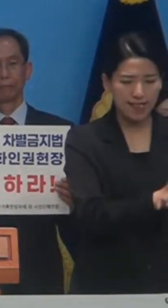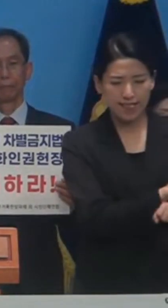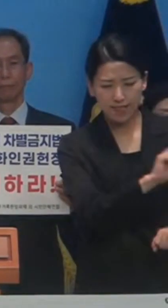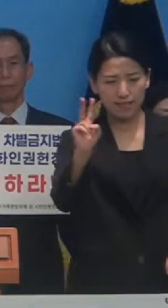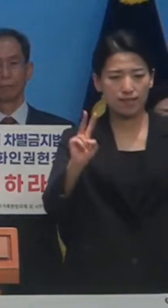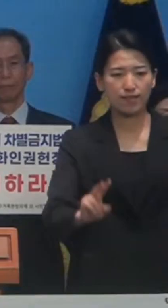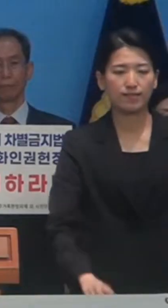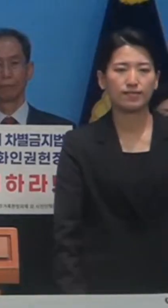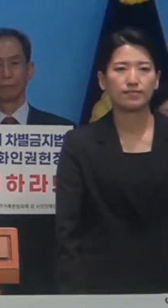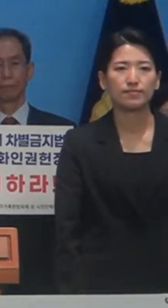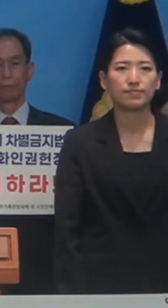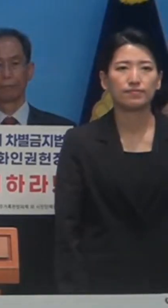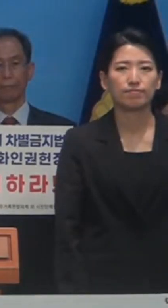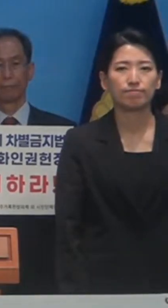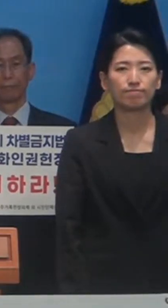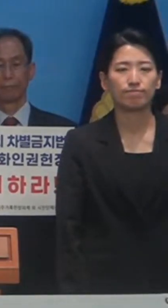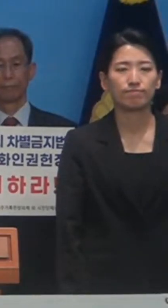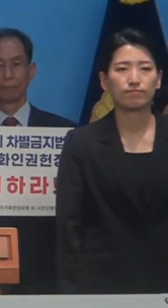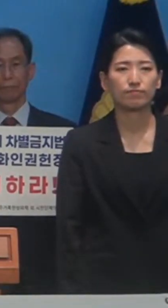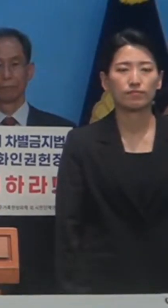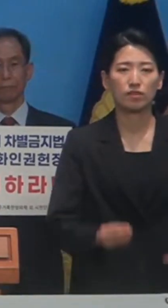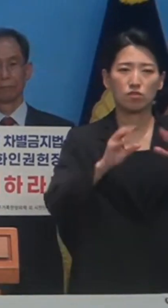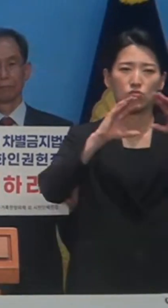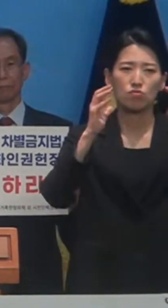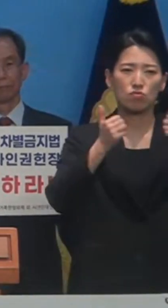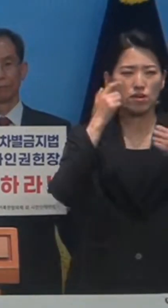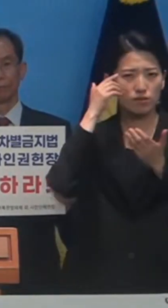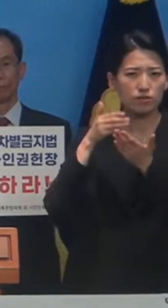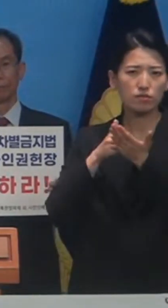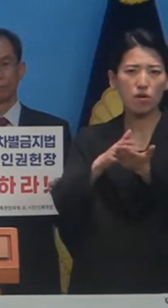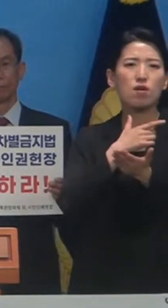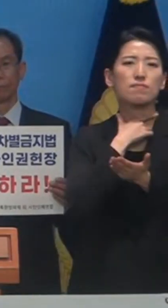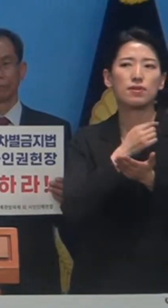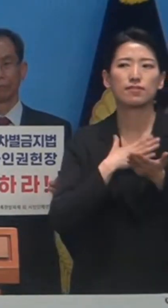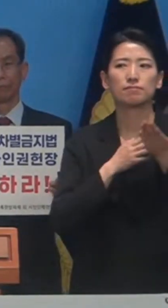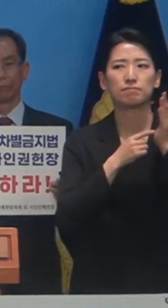이로 인해 국회에 요청을 드리기에 왔습니다.